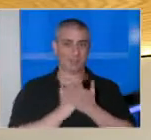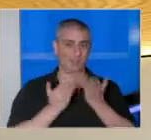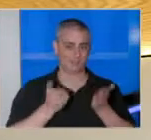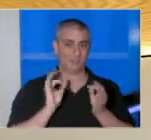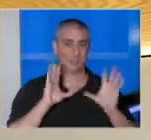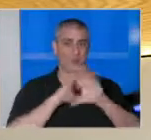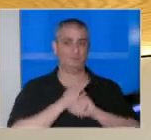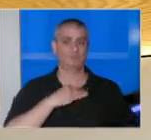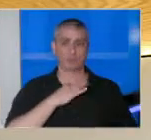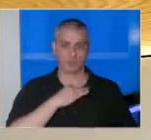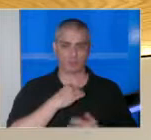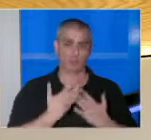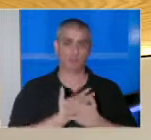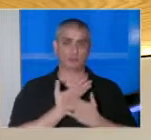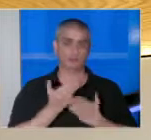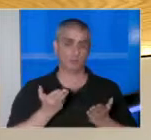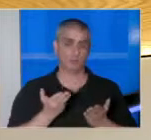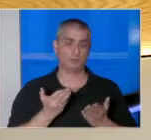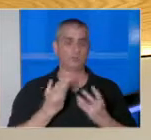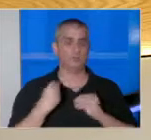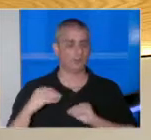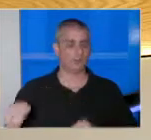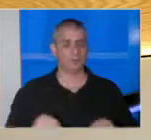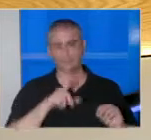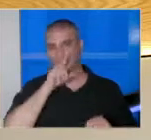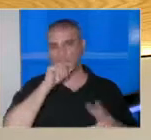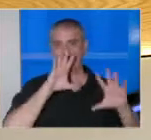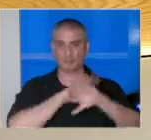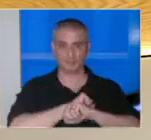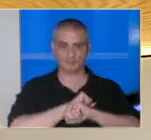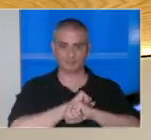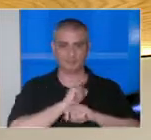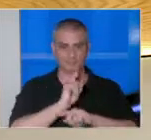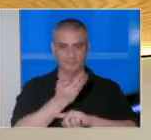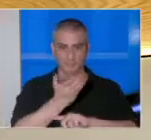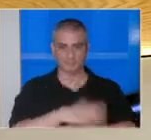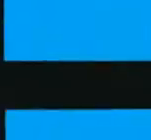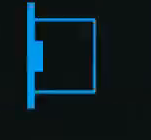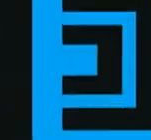הזה של הערב שלנו, את מהדורת החדשות, ועוברים לציוצי ערב. הנה.